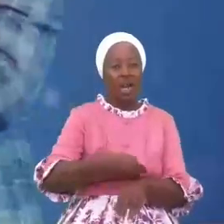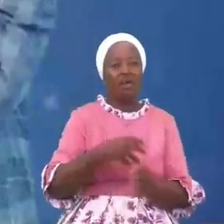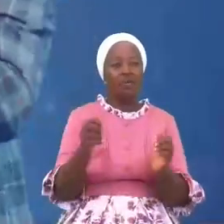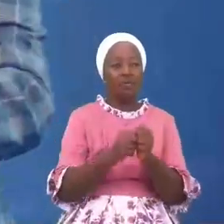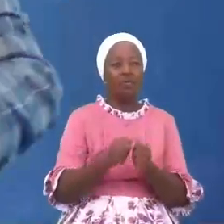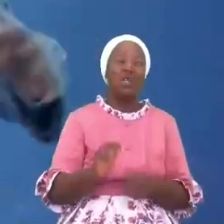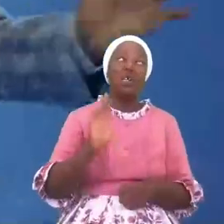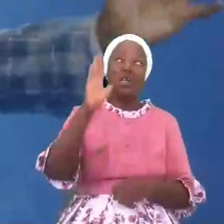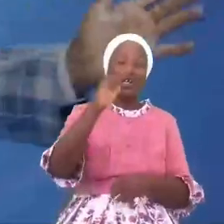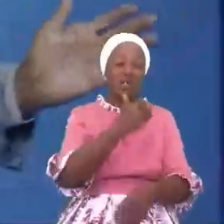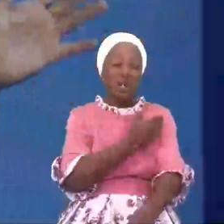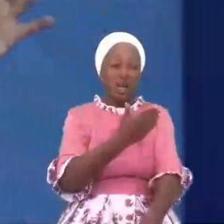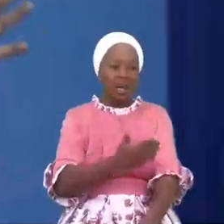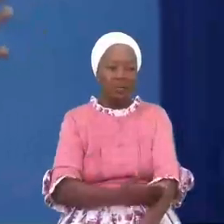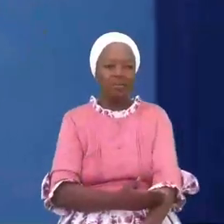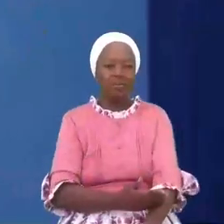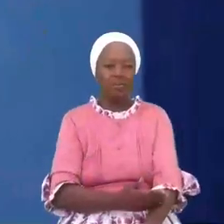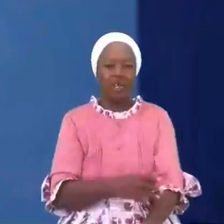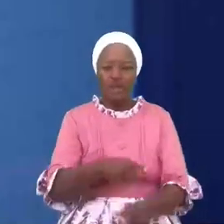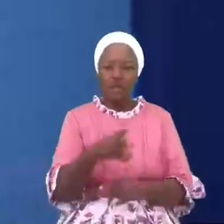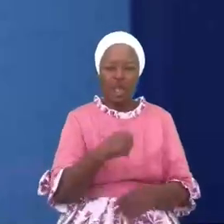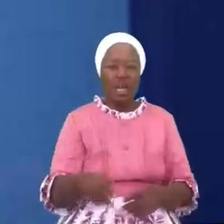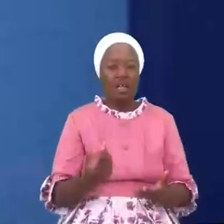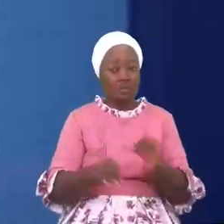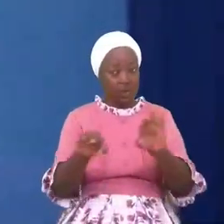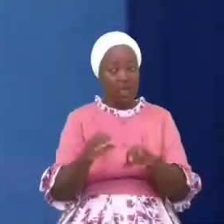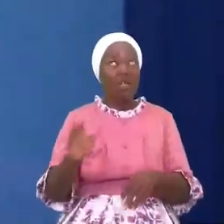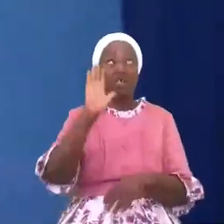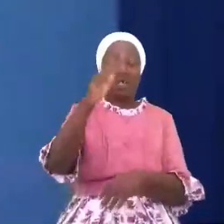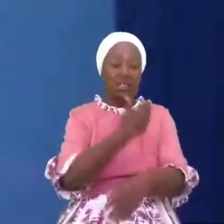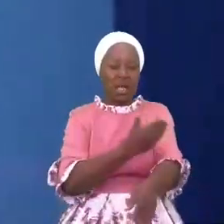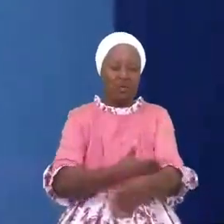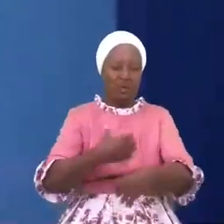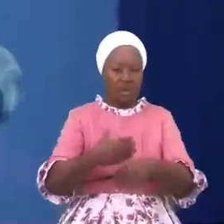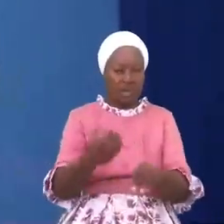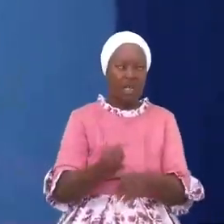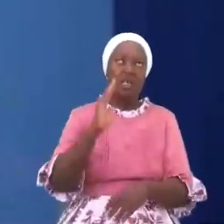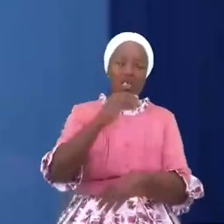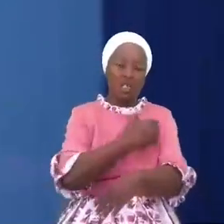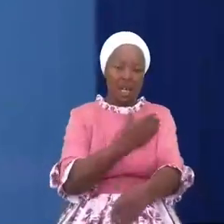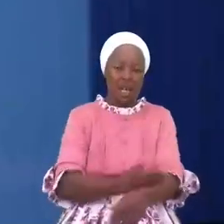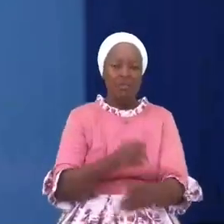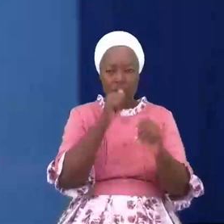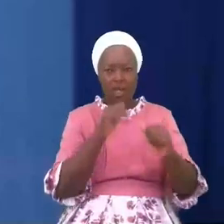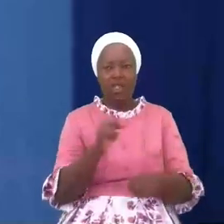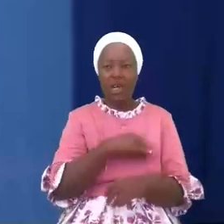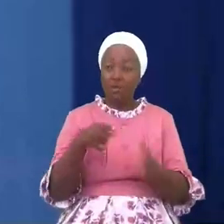Oui, son bras a créé, son bras a rassemblé, son bras a béni. Et je